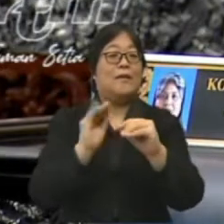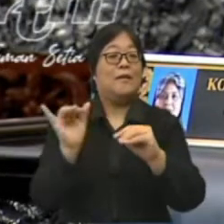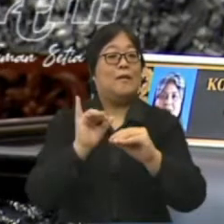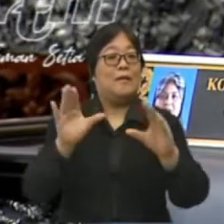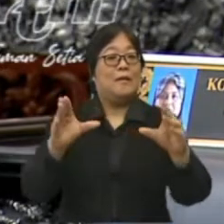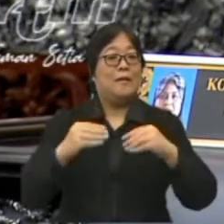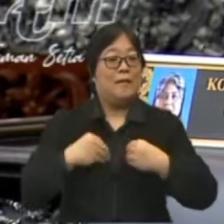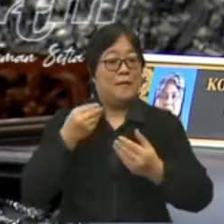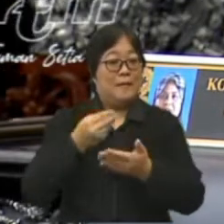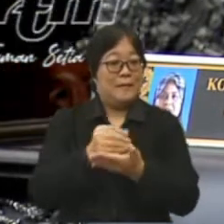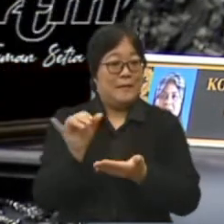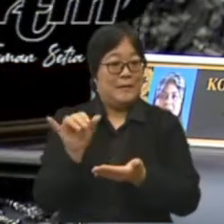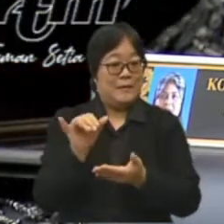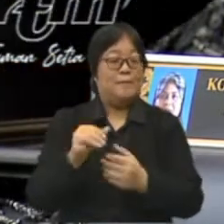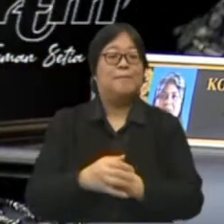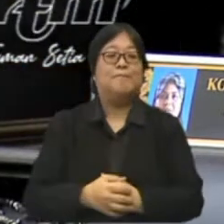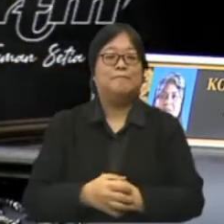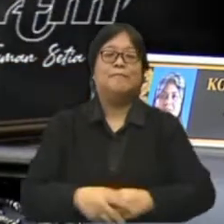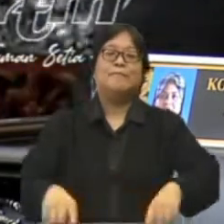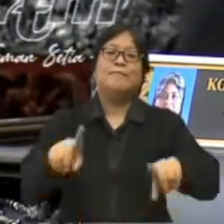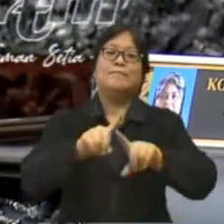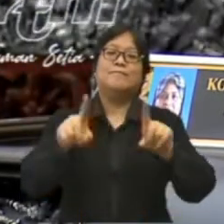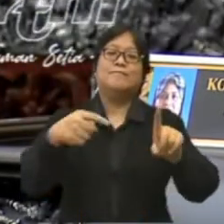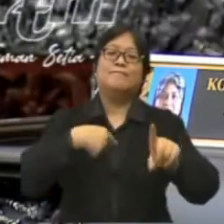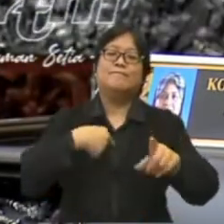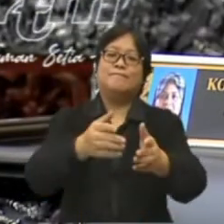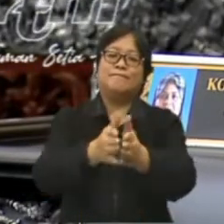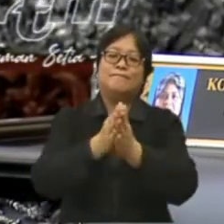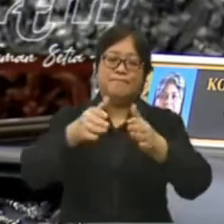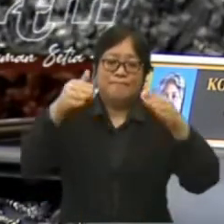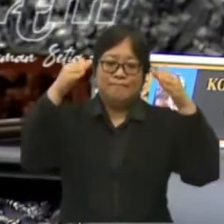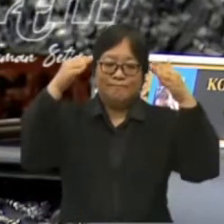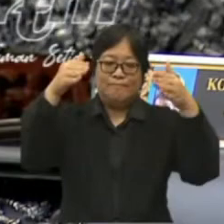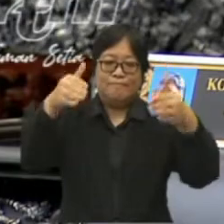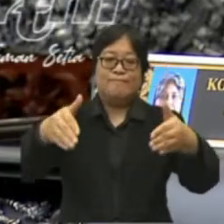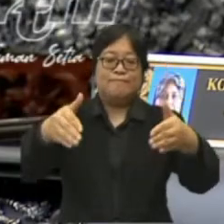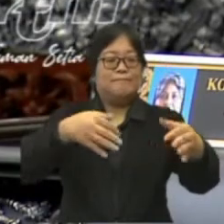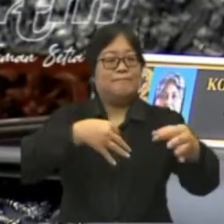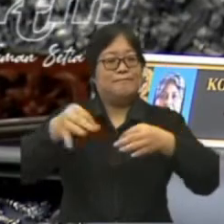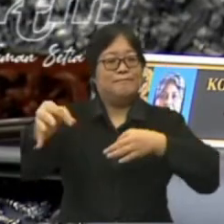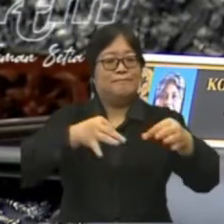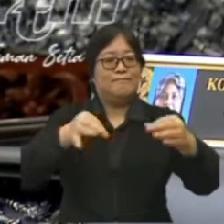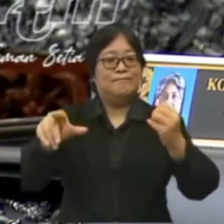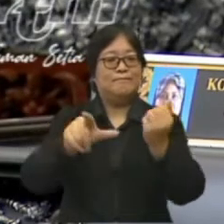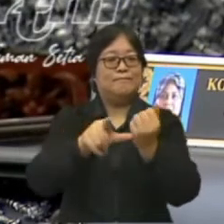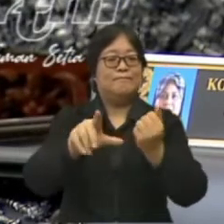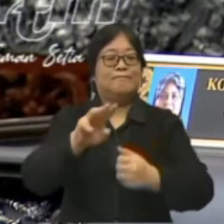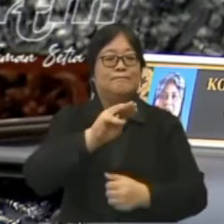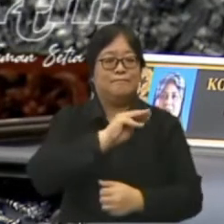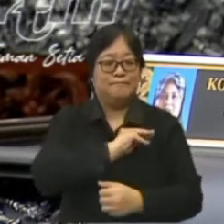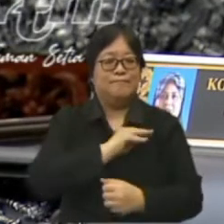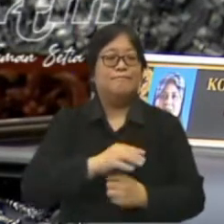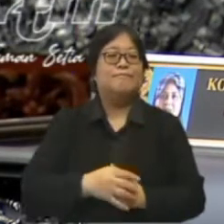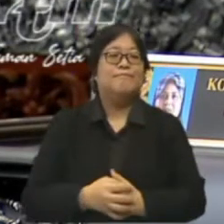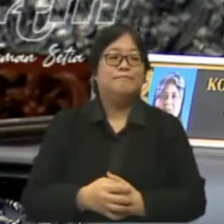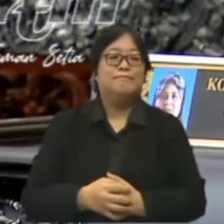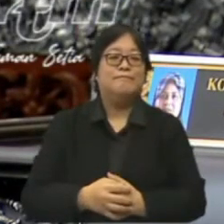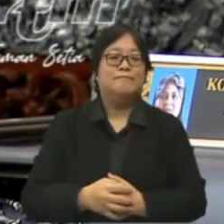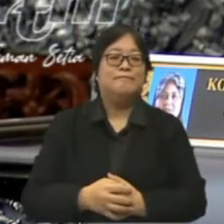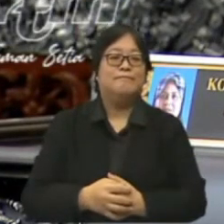menerima peruntukan tersebut namun begitu saya ingin menarik perhatian eh pencerahan daripada timbalan ee menteri